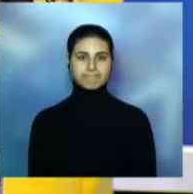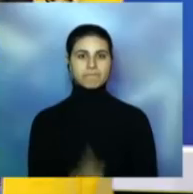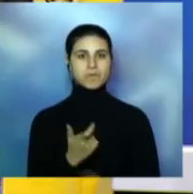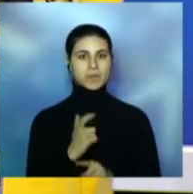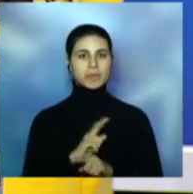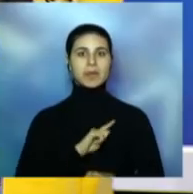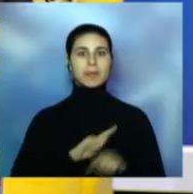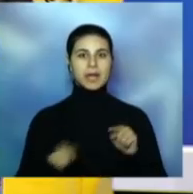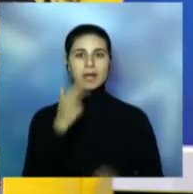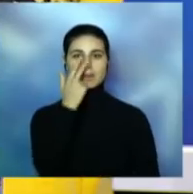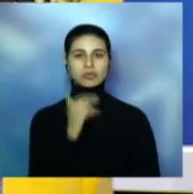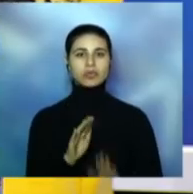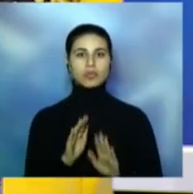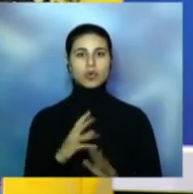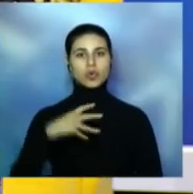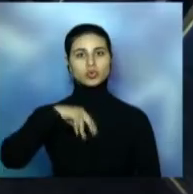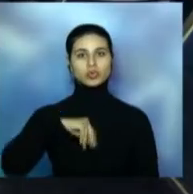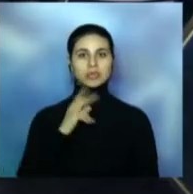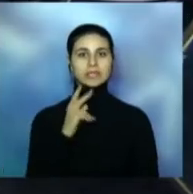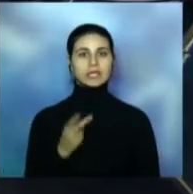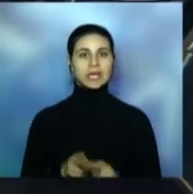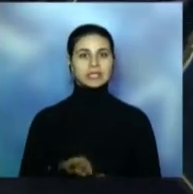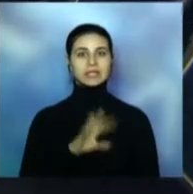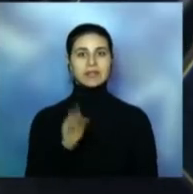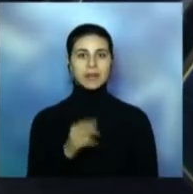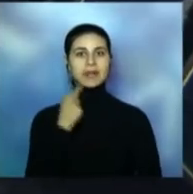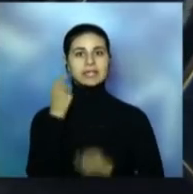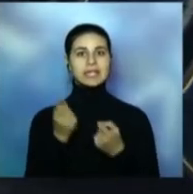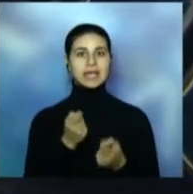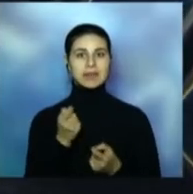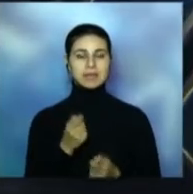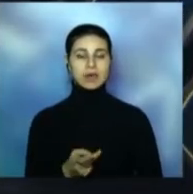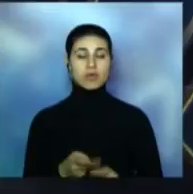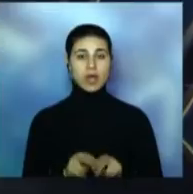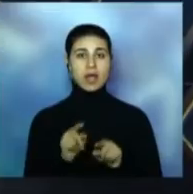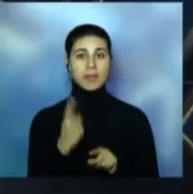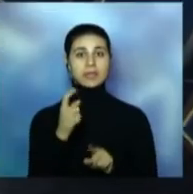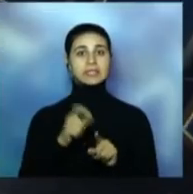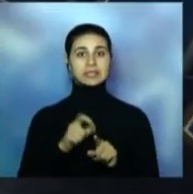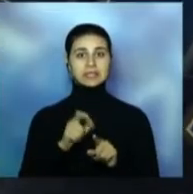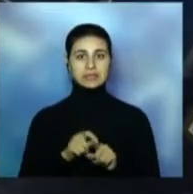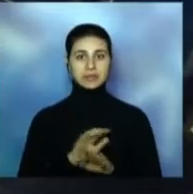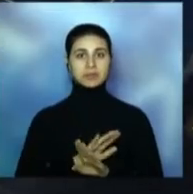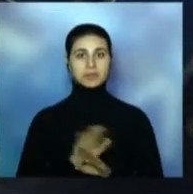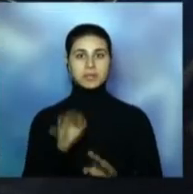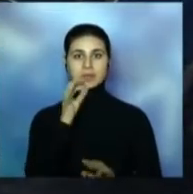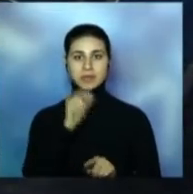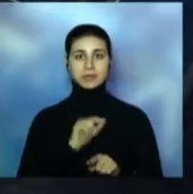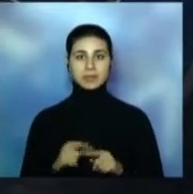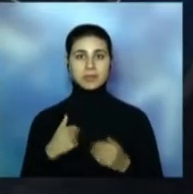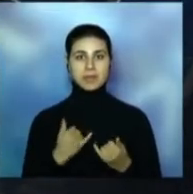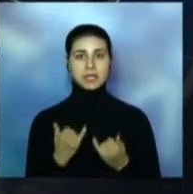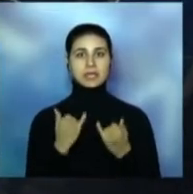ძალიან მალე მიეჩვევი მხოლოდ სულის დანახვას, ეს ყველაფერი ხომ დეტალებიაო. აი ამ ერთი ფრაზის გამო მე